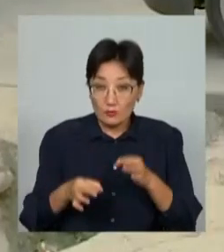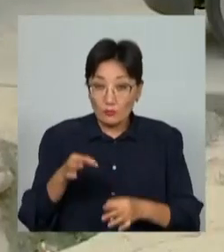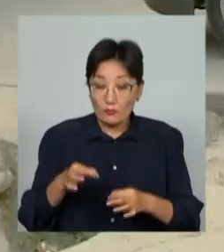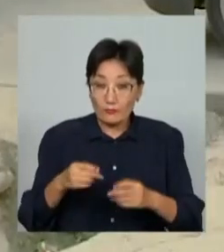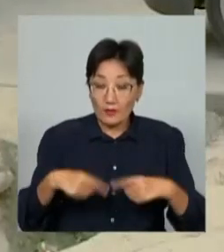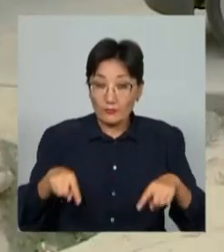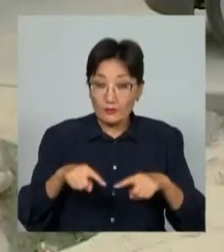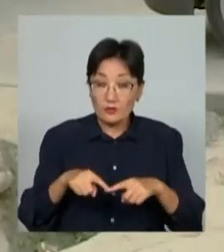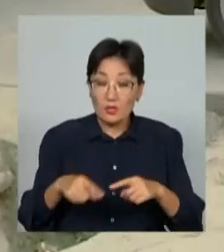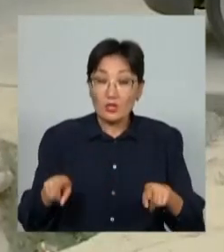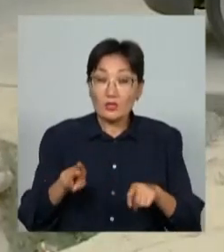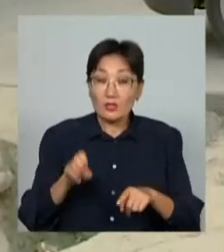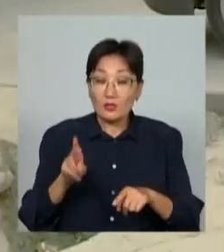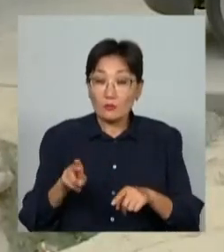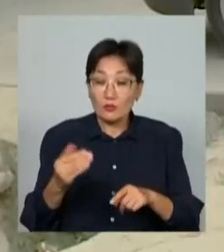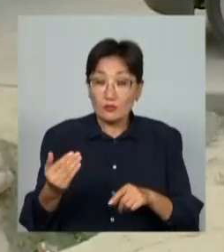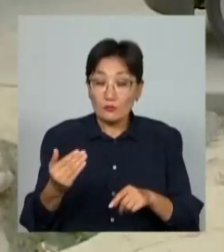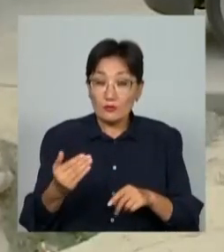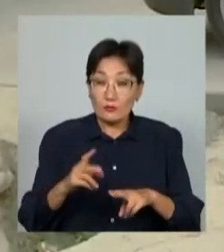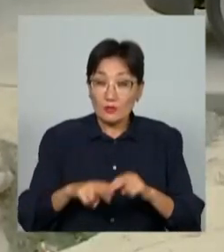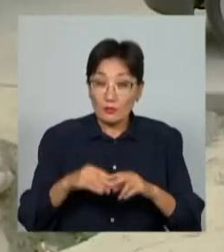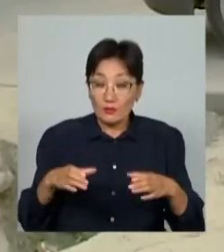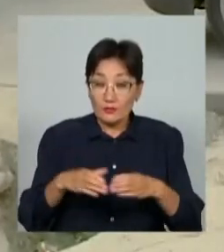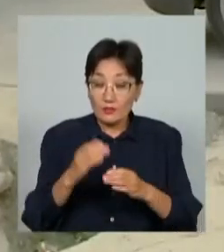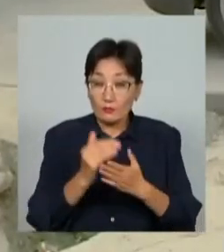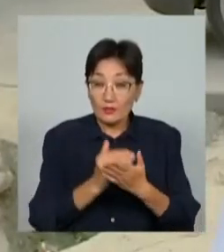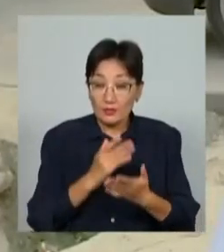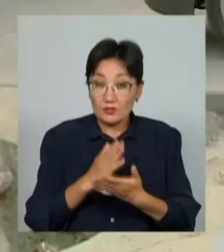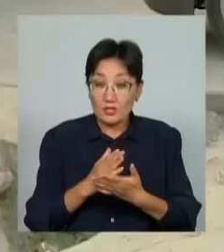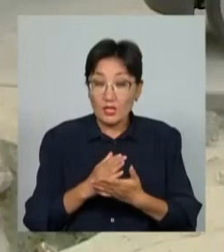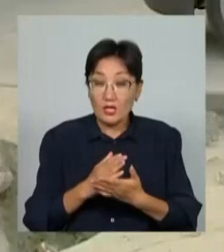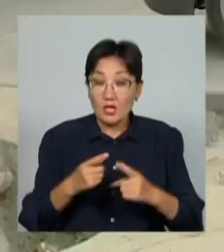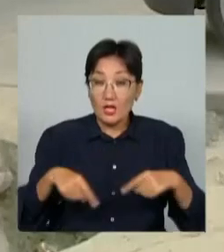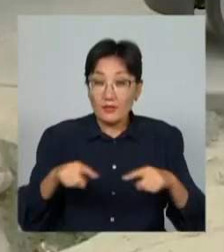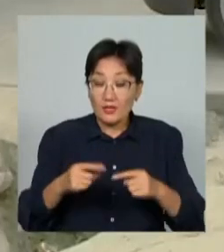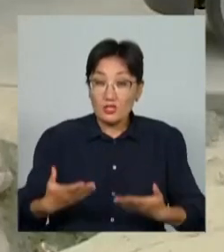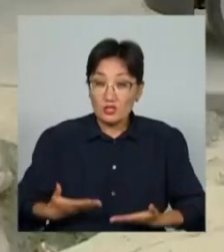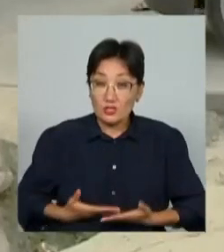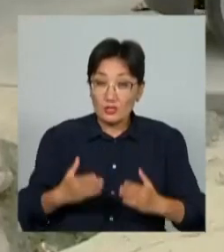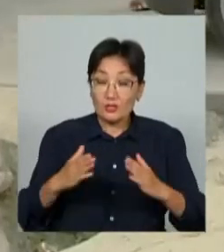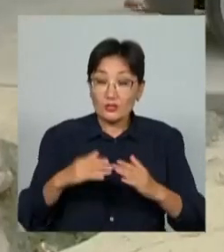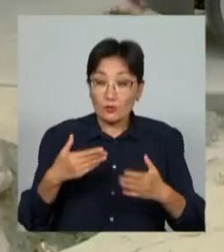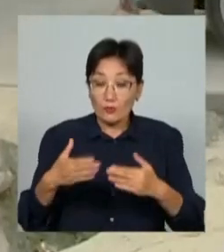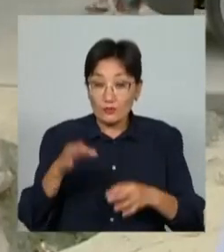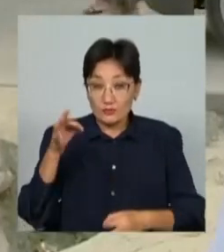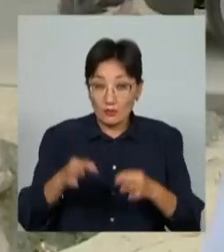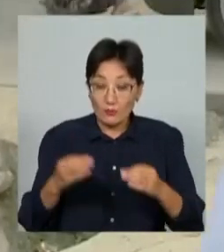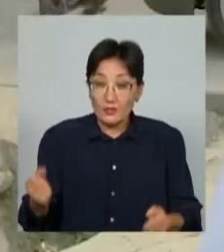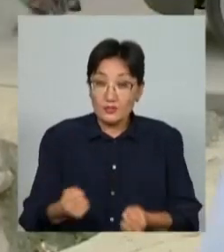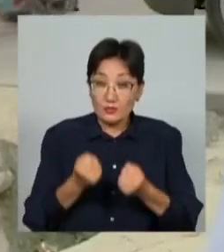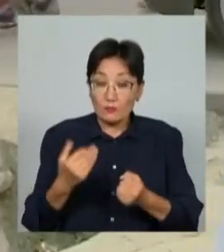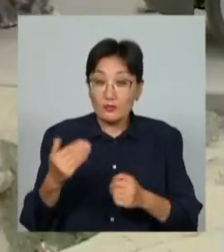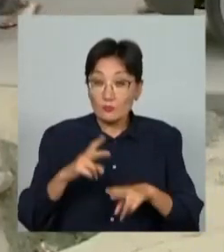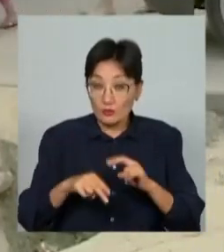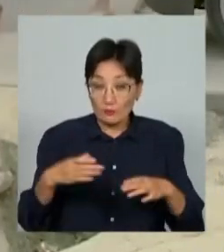Оператор, так как оператором данной программы является отдел жилищных отношений, суд поддержал